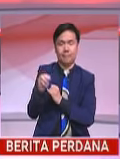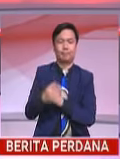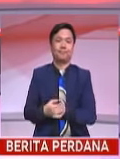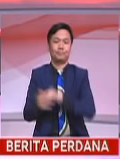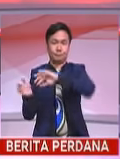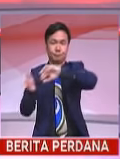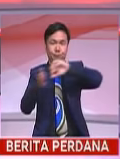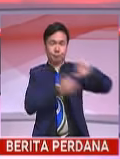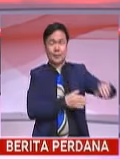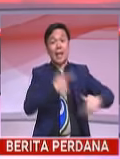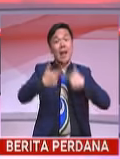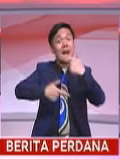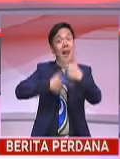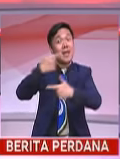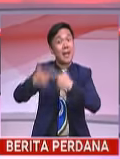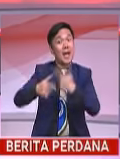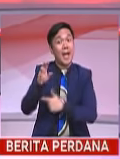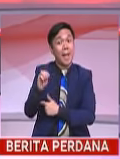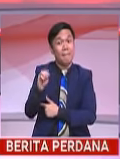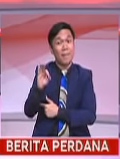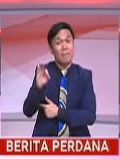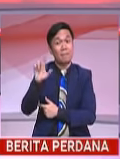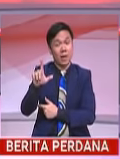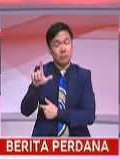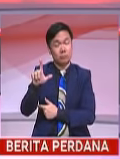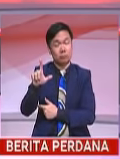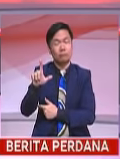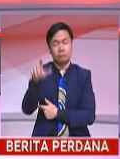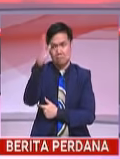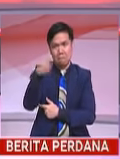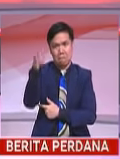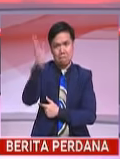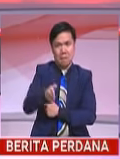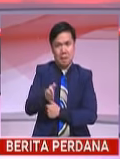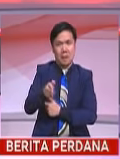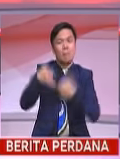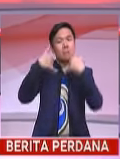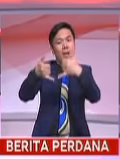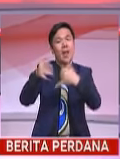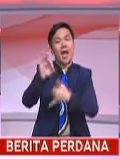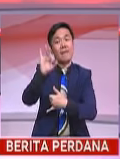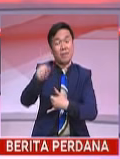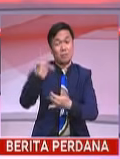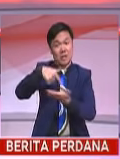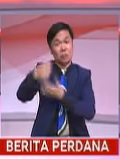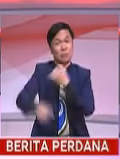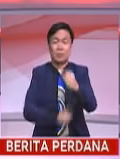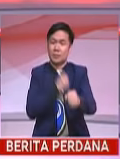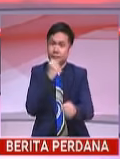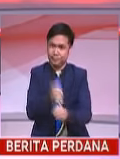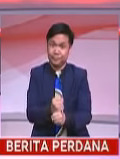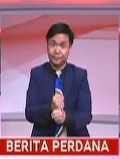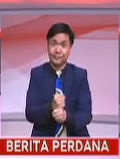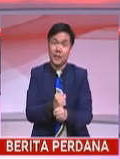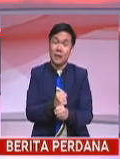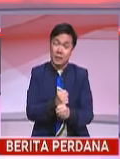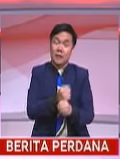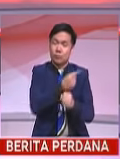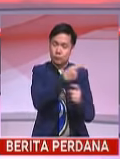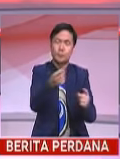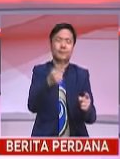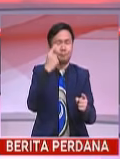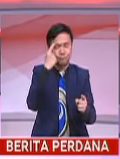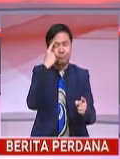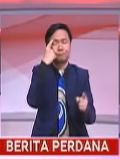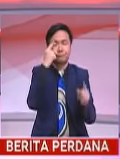Baik, keputusan Liga Bola Sepak Malaysia MFL membatalkan saingan Piala FA dalam kempen Liga Malaysia musim ini terus mendapat respon positif